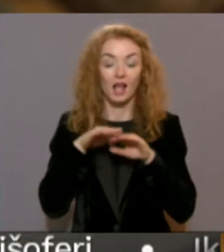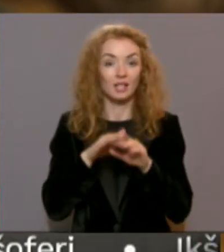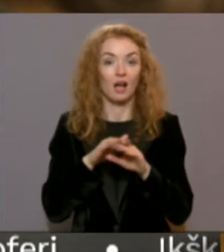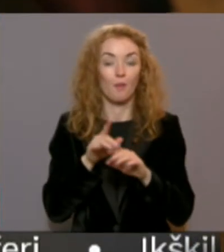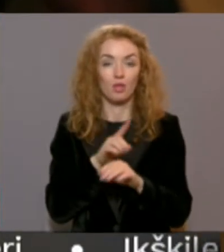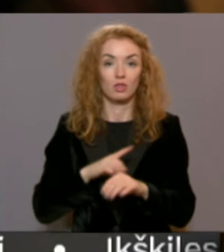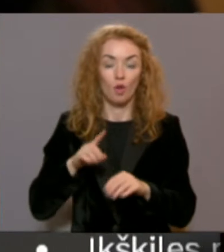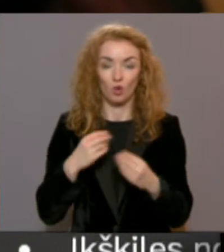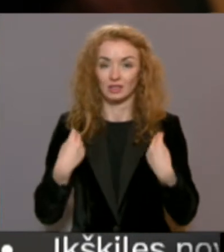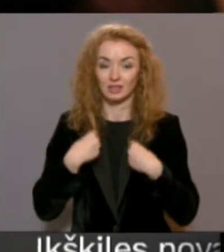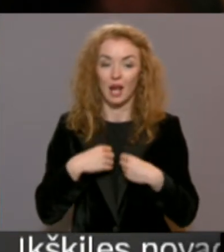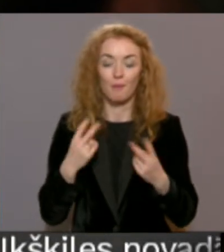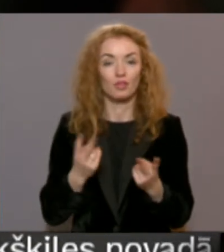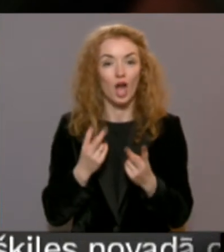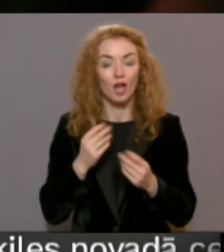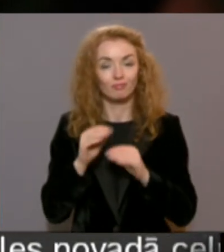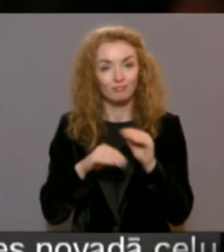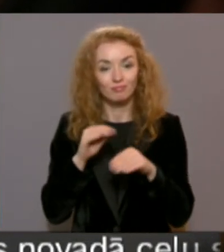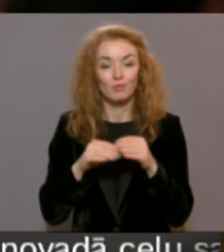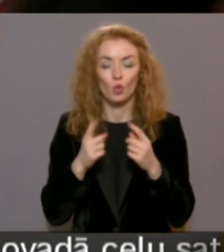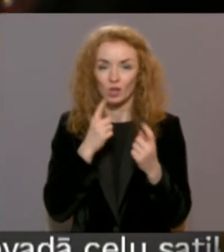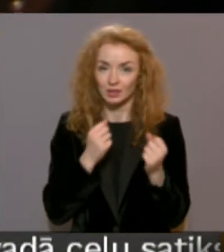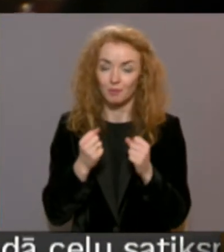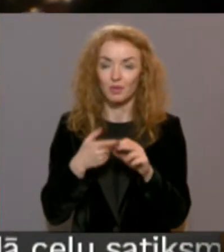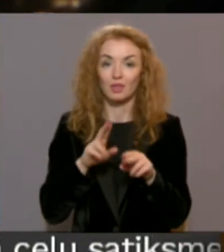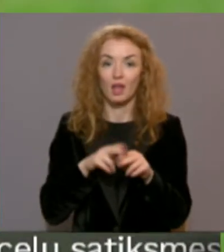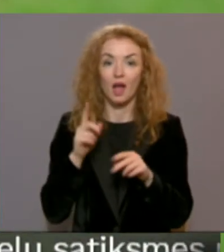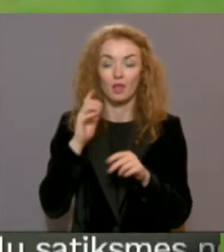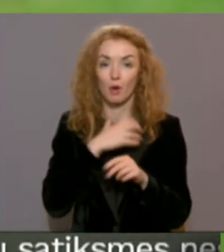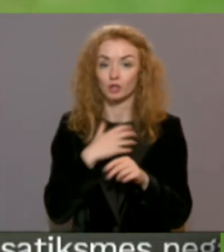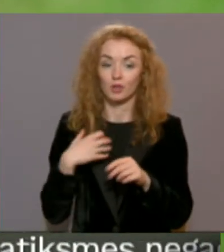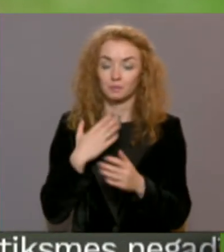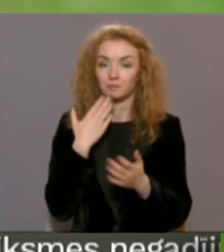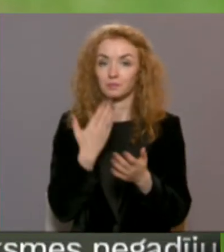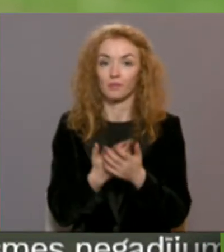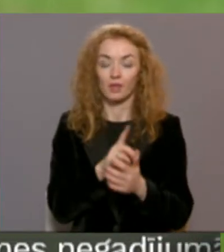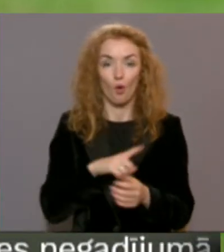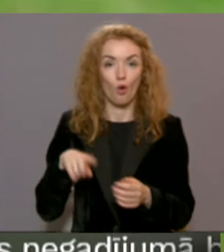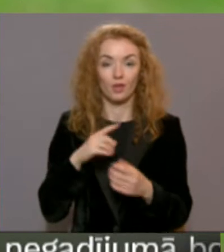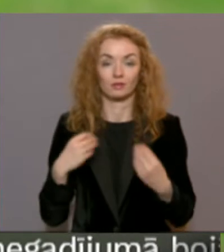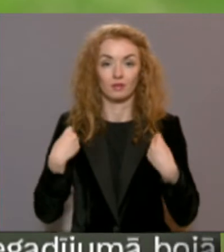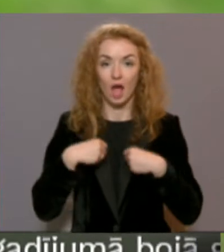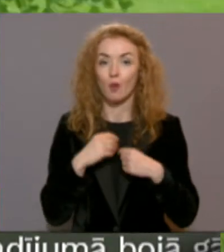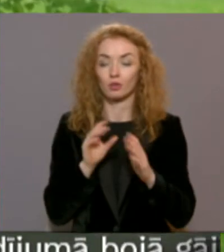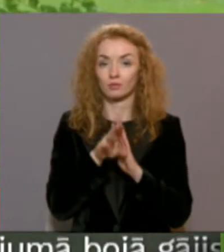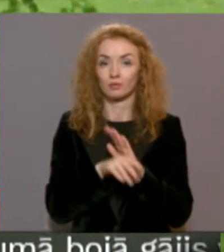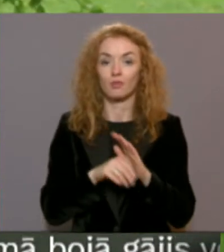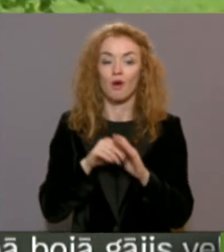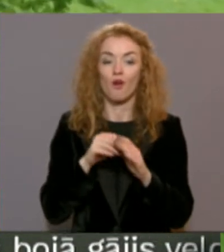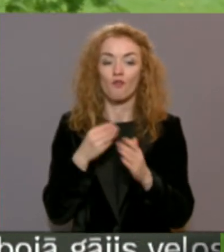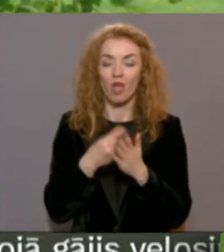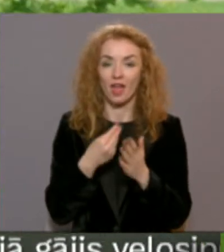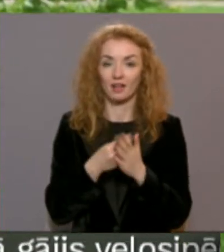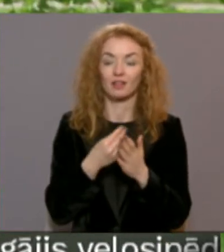tērpa darināšanas tradīcijas un tās stiprināt, lielvārdas noda pašvaldība pieteikusi lielvārdas tautas tērpu iekļaušanai Nacionālā nemateriālā